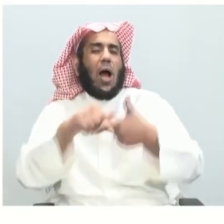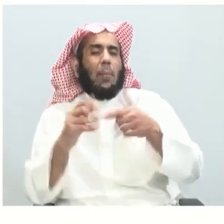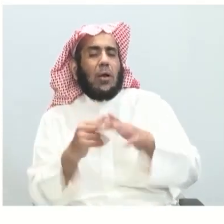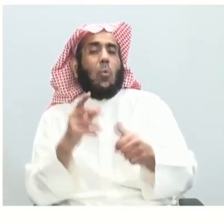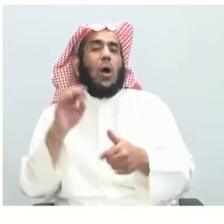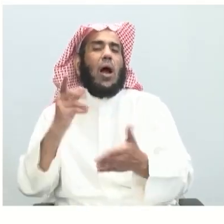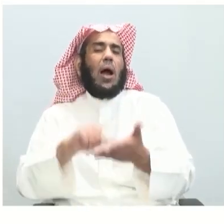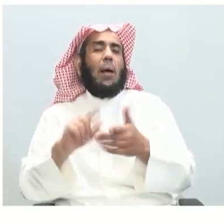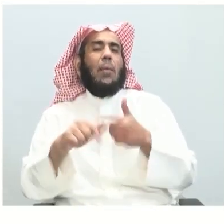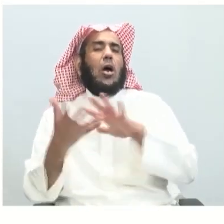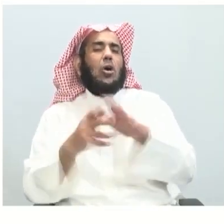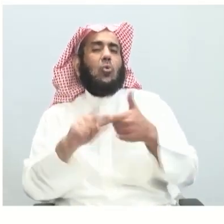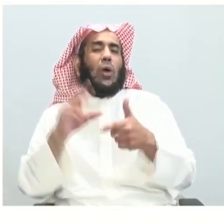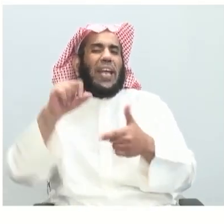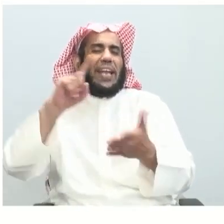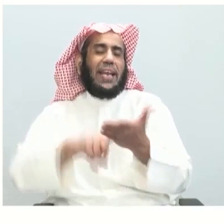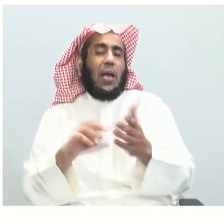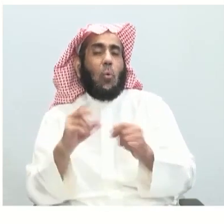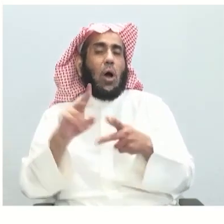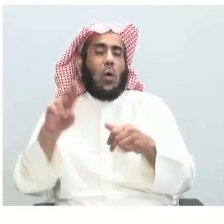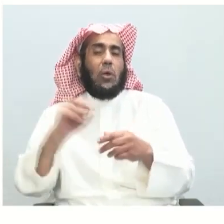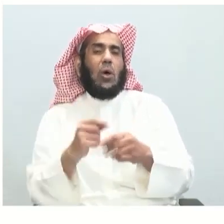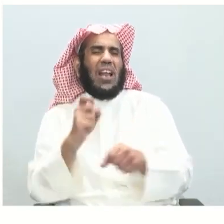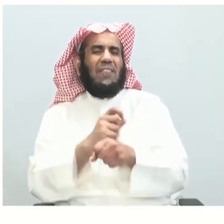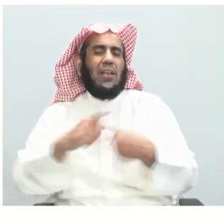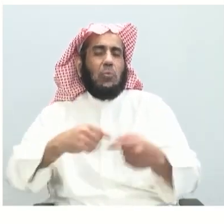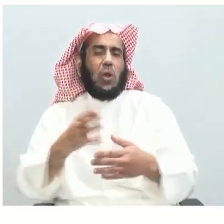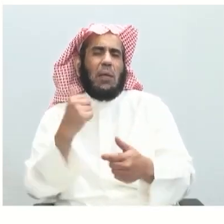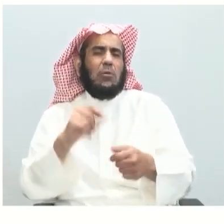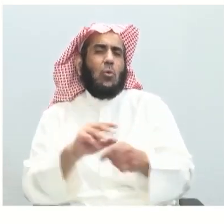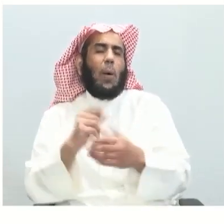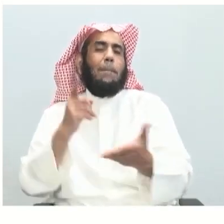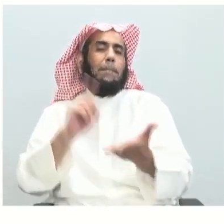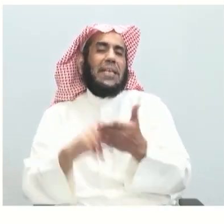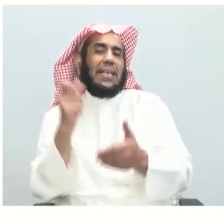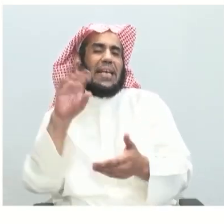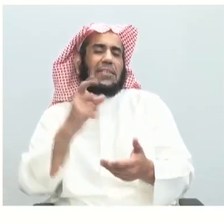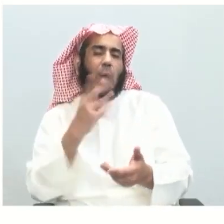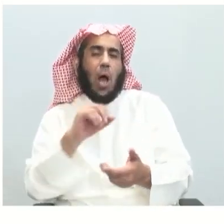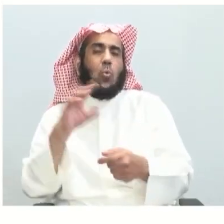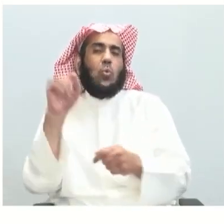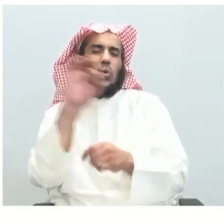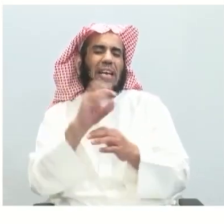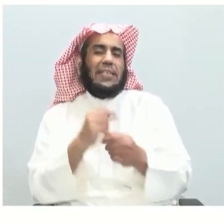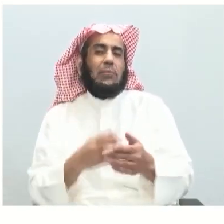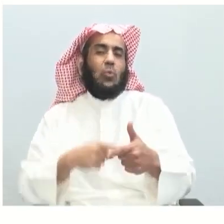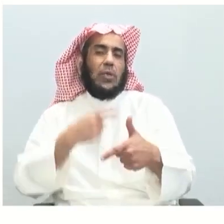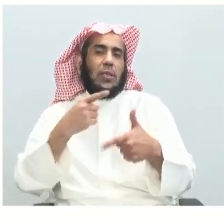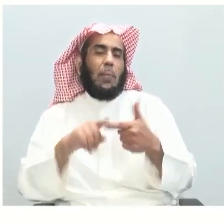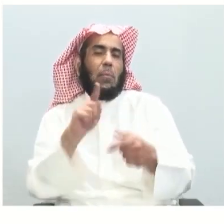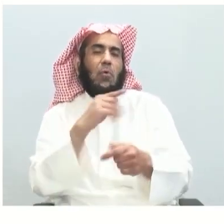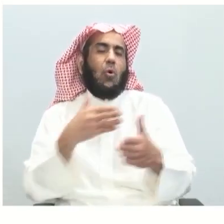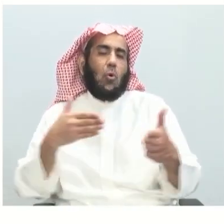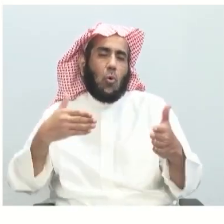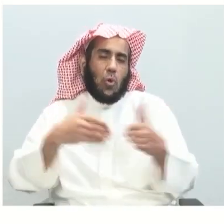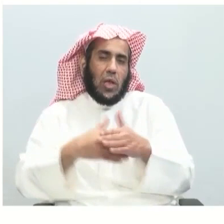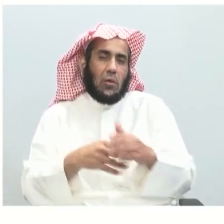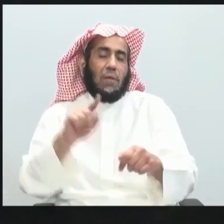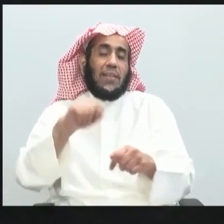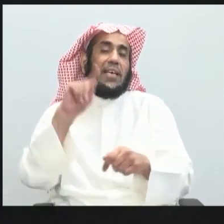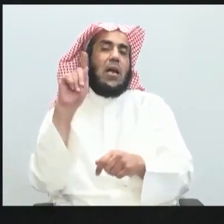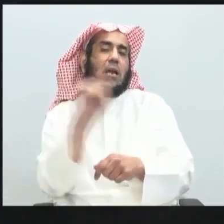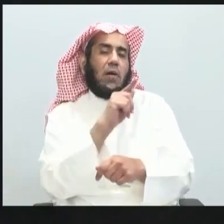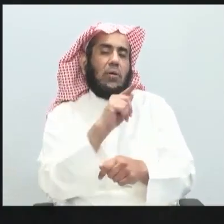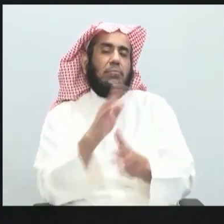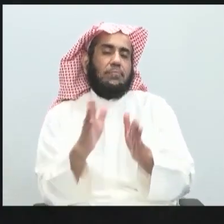ان واخواتها هنا الفعل المضارع غير مسبوق بناصب ولا جازم وتابع المرفوع هذا كله يدخل في الرفع كله